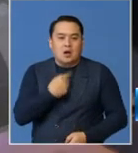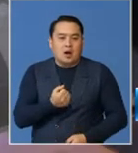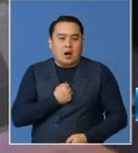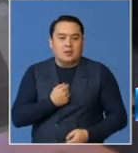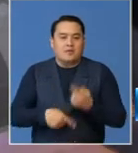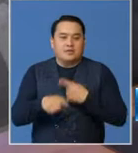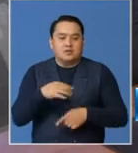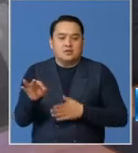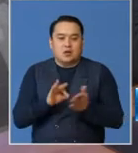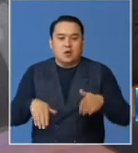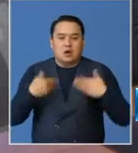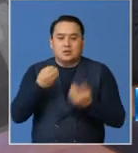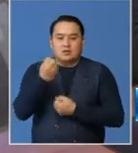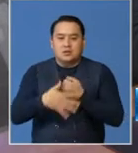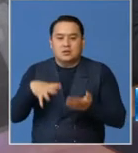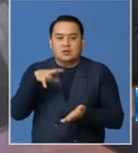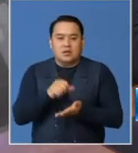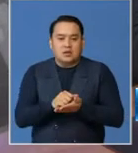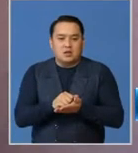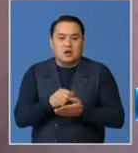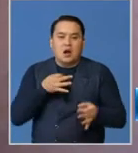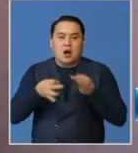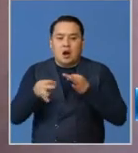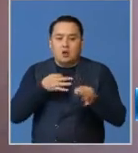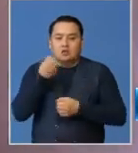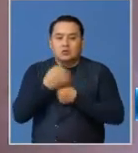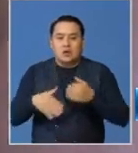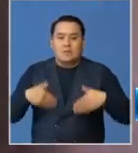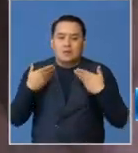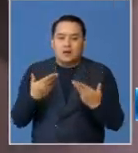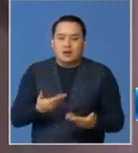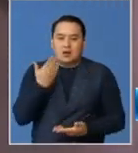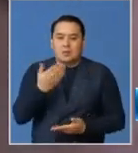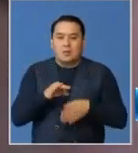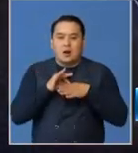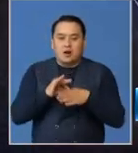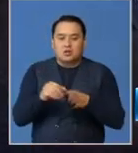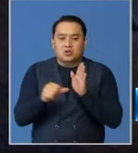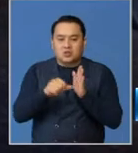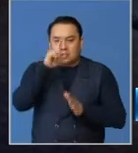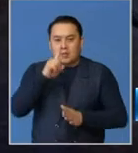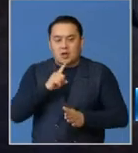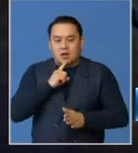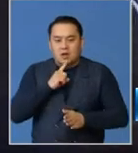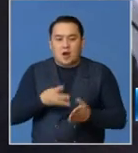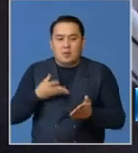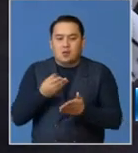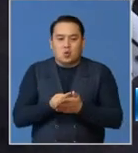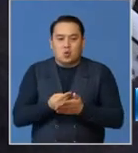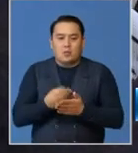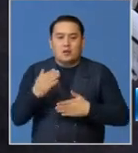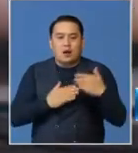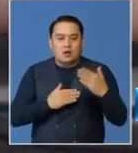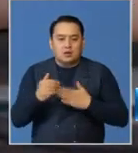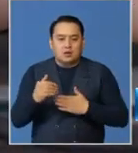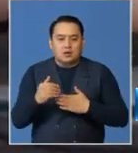Сагымгали сразу же обратился в центр занятости. Консультанты центра порекомендовали ему пройти 6-месячную оплачиваемую